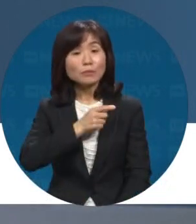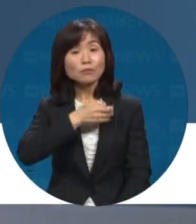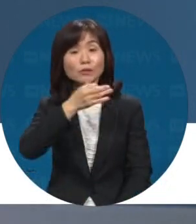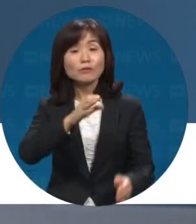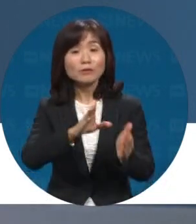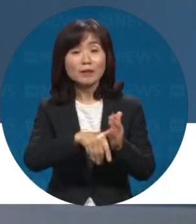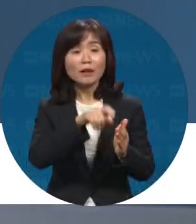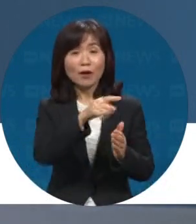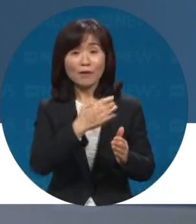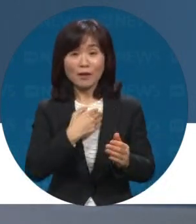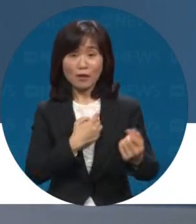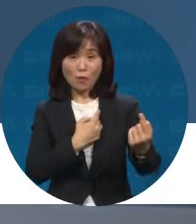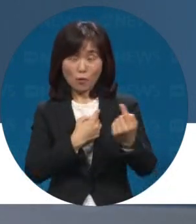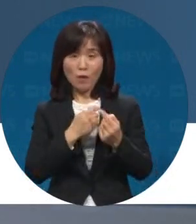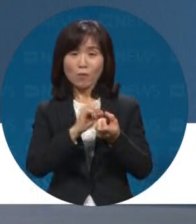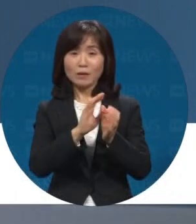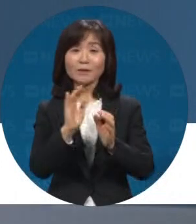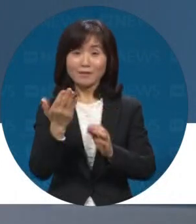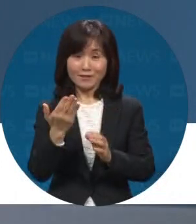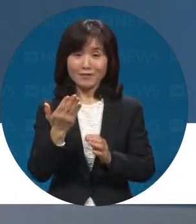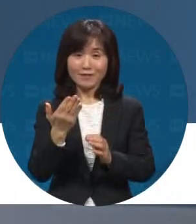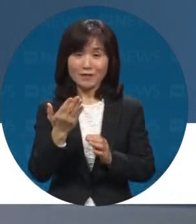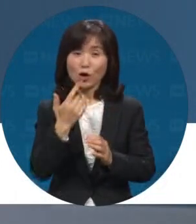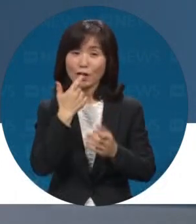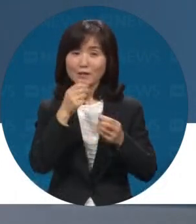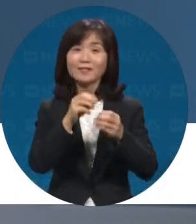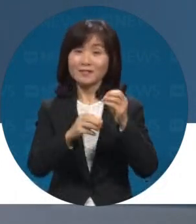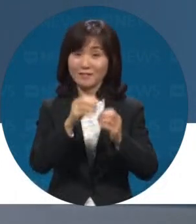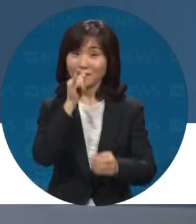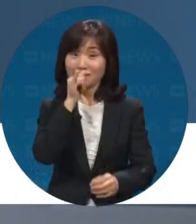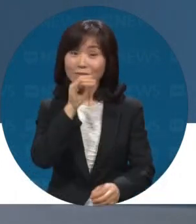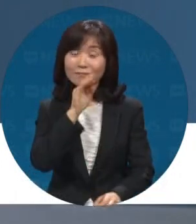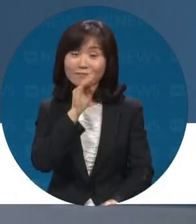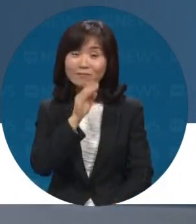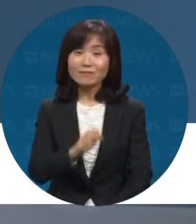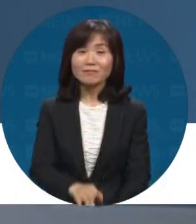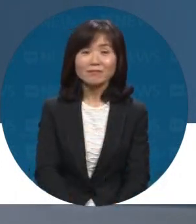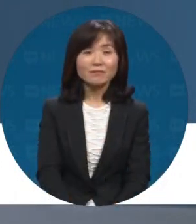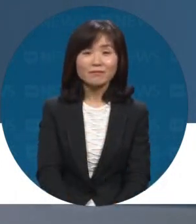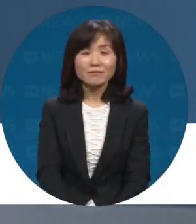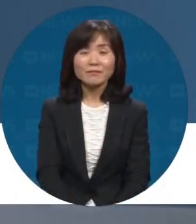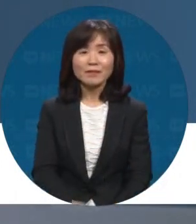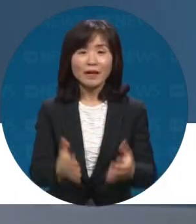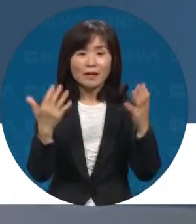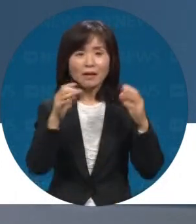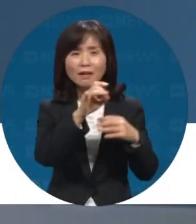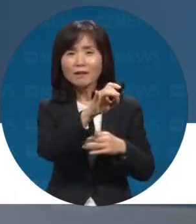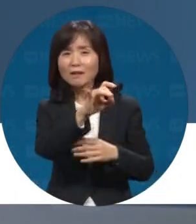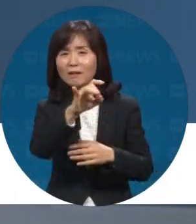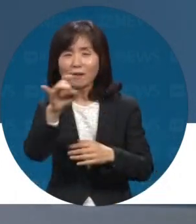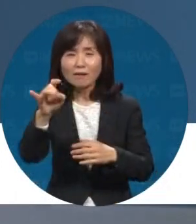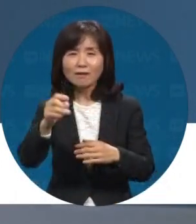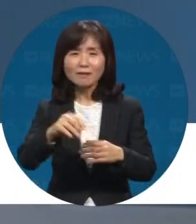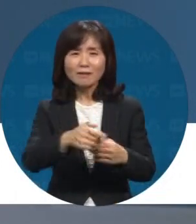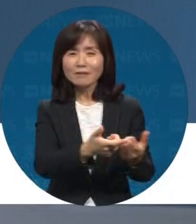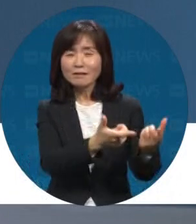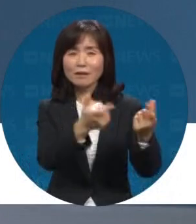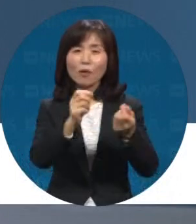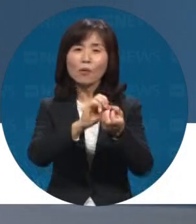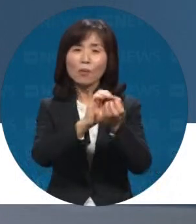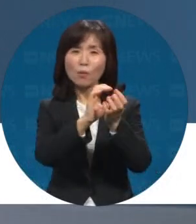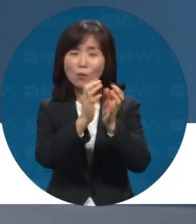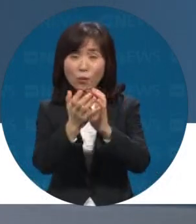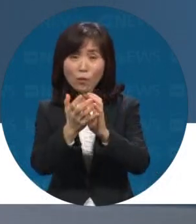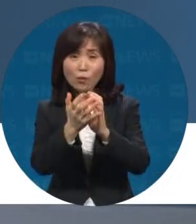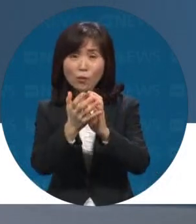주었을 때 그는 나에게로 와서 꽃이 되었다 그런 말이 있잖아요 시가 있잖아요 아이들 한 명 한 명이 모두 꽃이 되는 것이